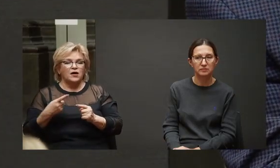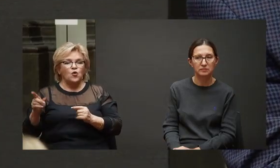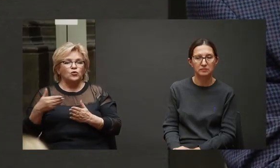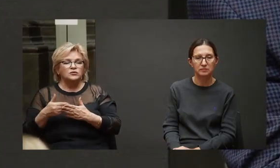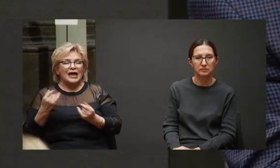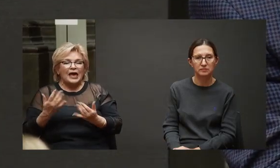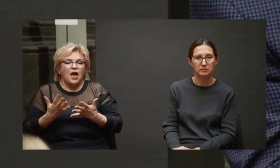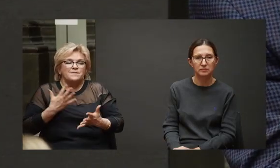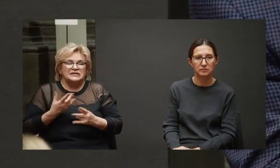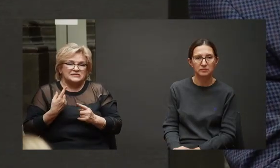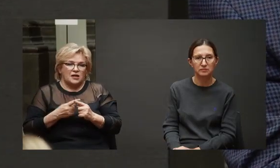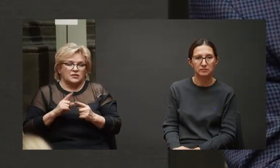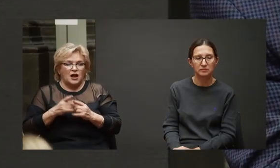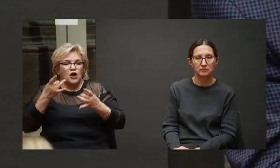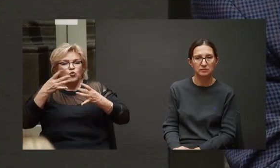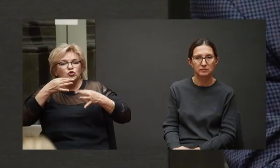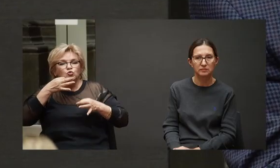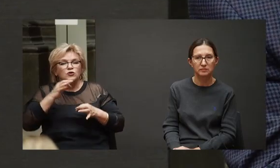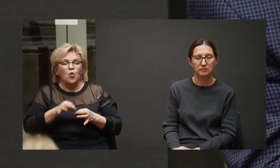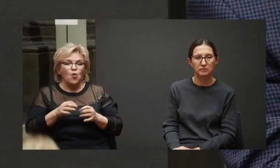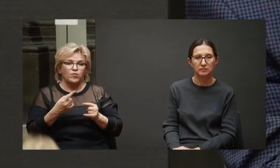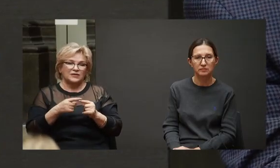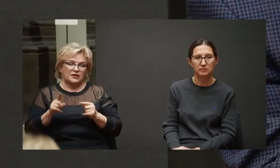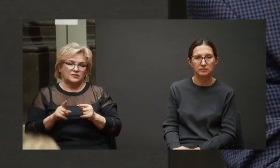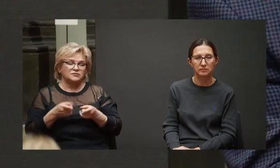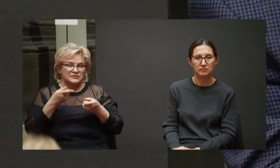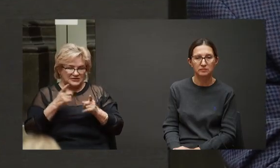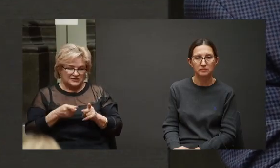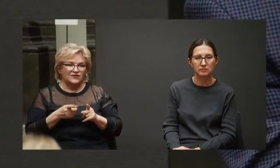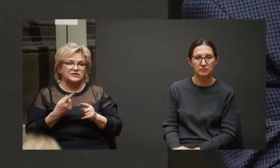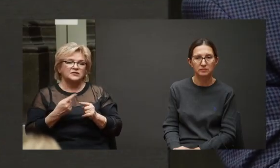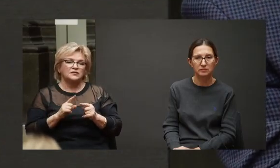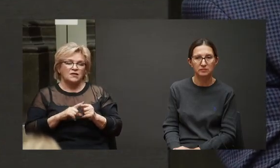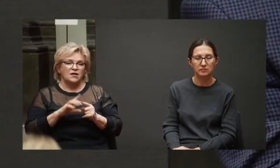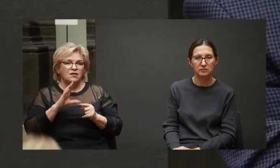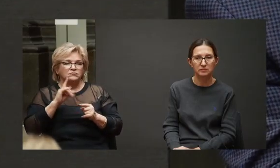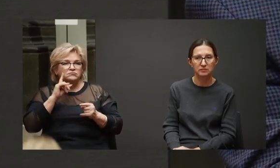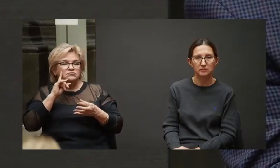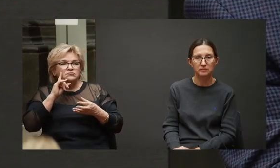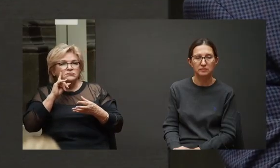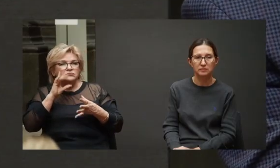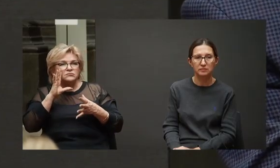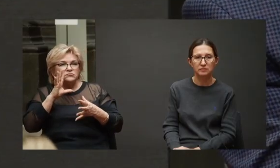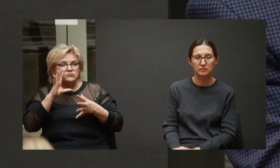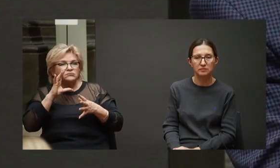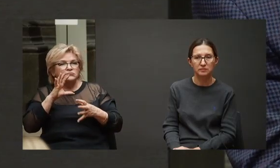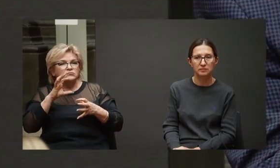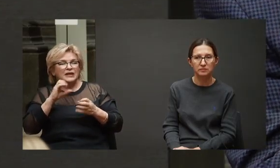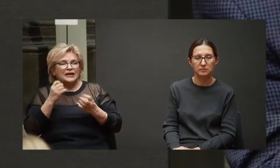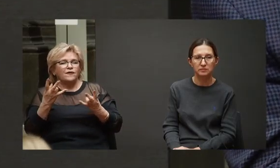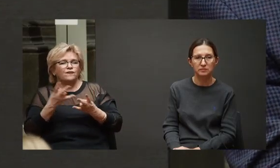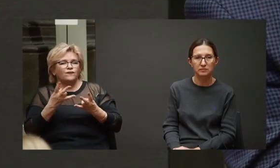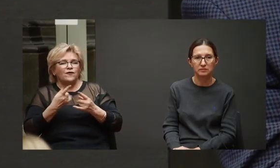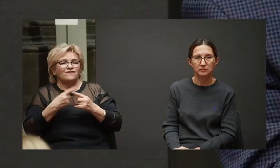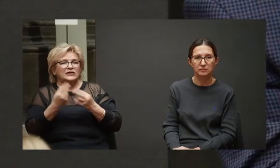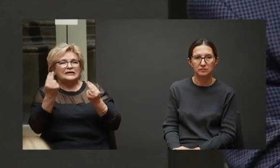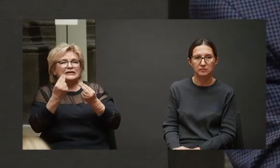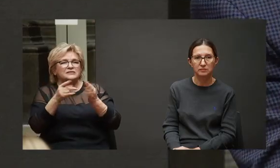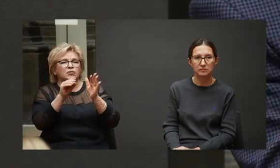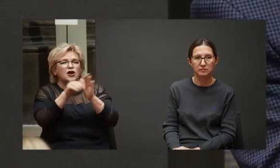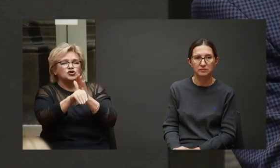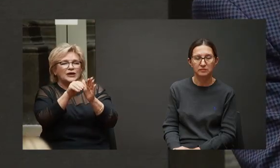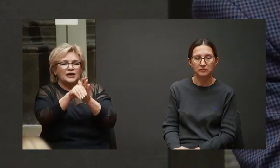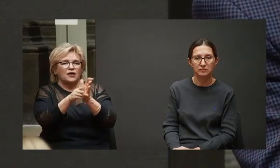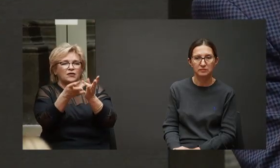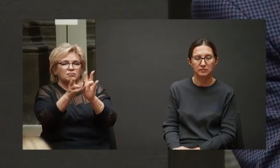самый эмоциональный и культурный опыт, он действительно фиксируется и продолжает жить в этих изображениях.